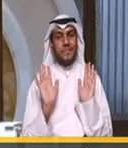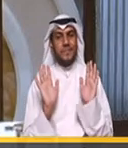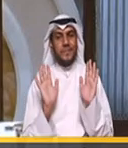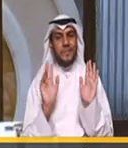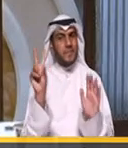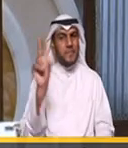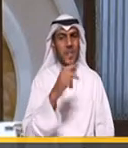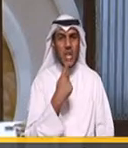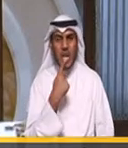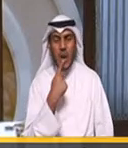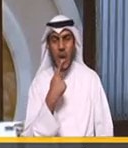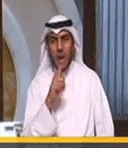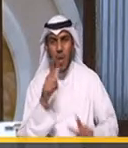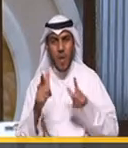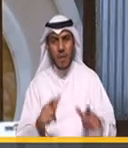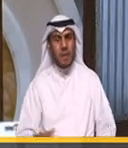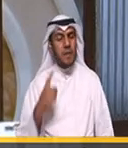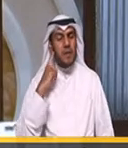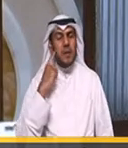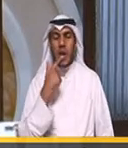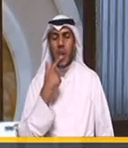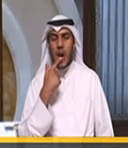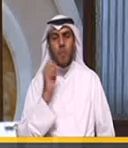قف أذاننا من كثر ما نسمع منه.